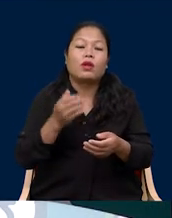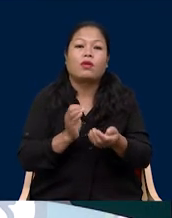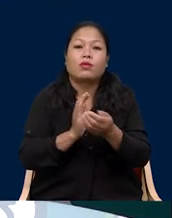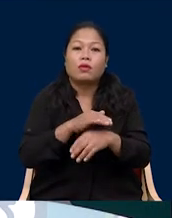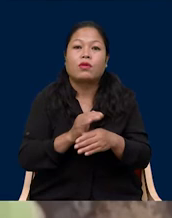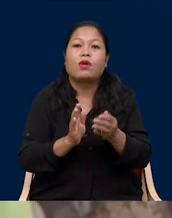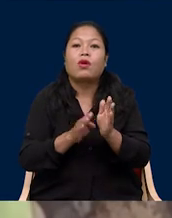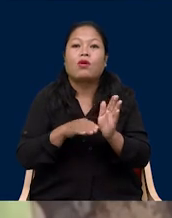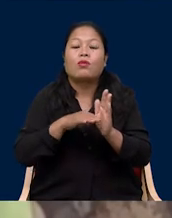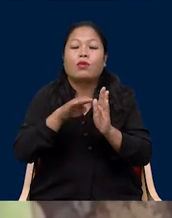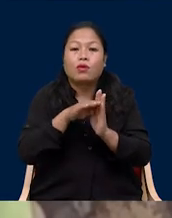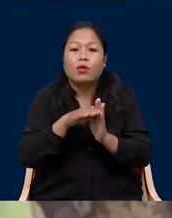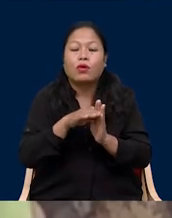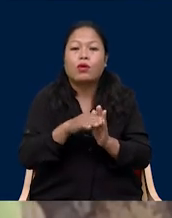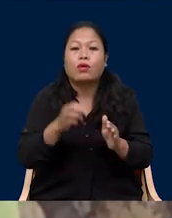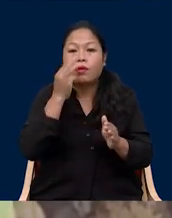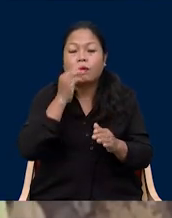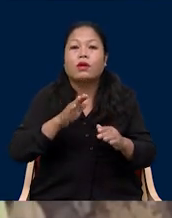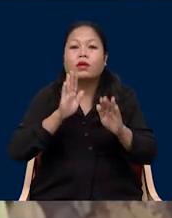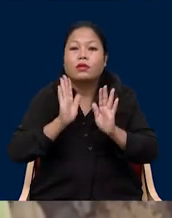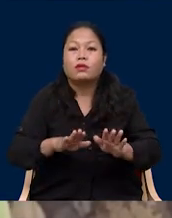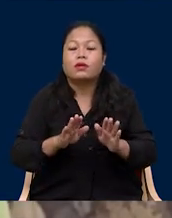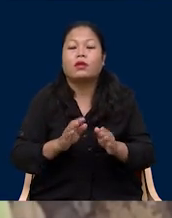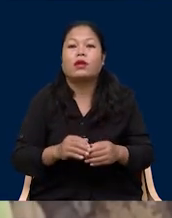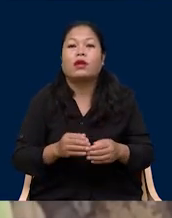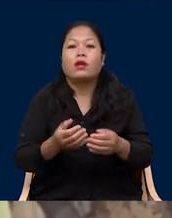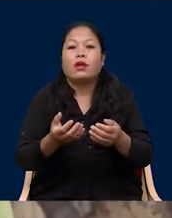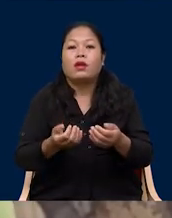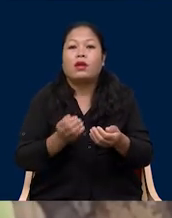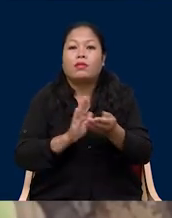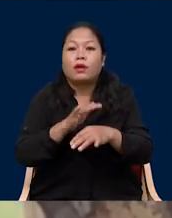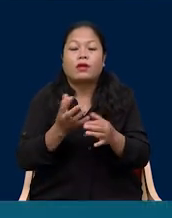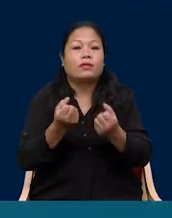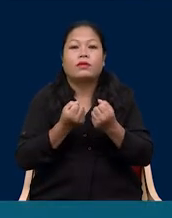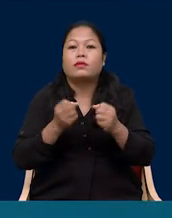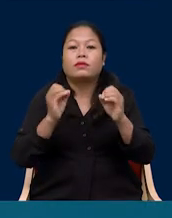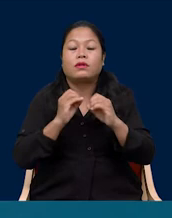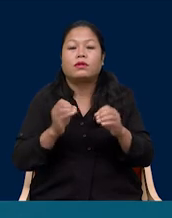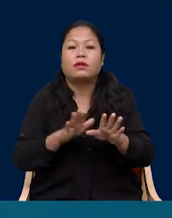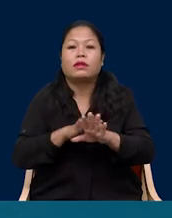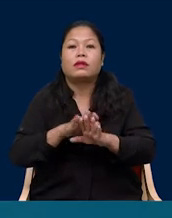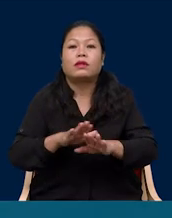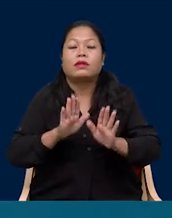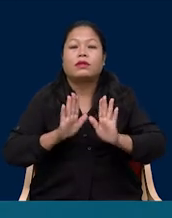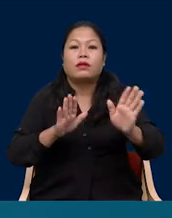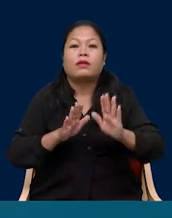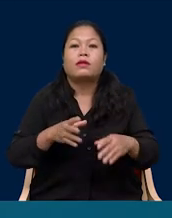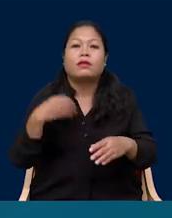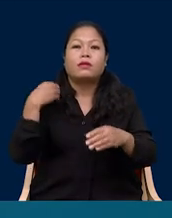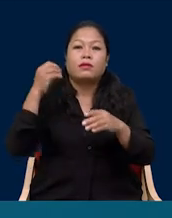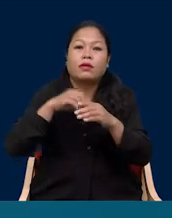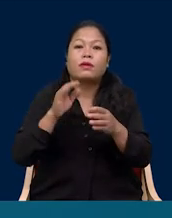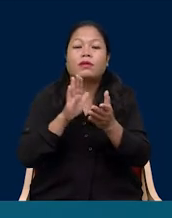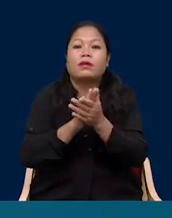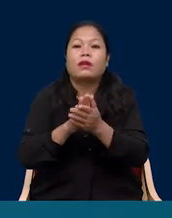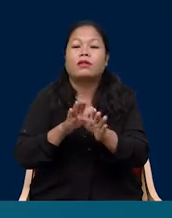पहिलाको भन्दा बढ्दो क्रममा छ तर पर्याप्त अझै पनि छैन। हजुर धेरै धेरै धन्यवाद। म अब फेरि